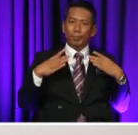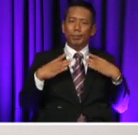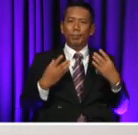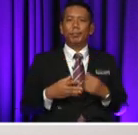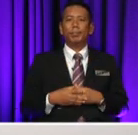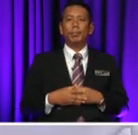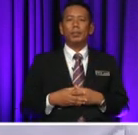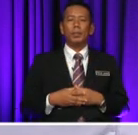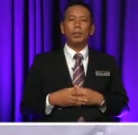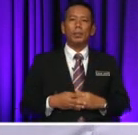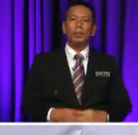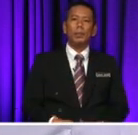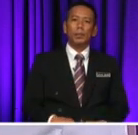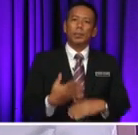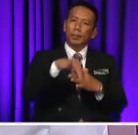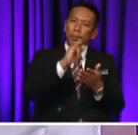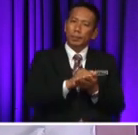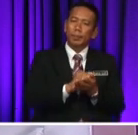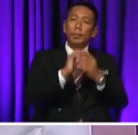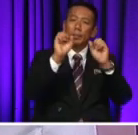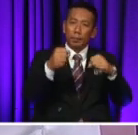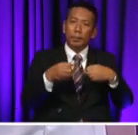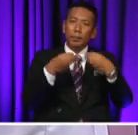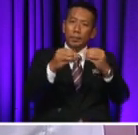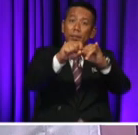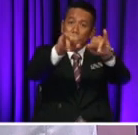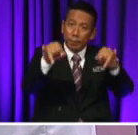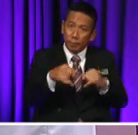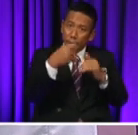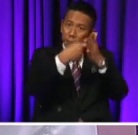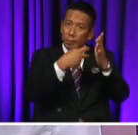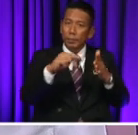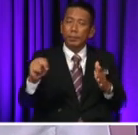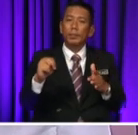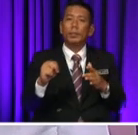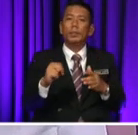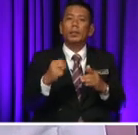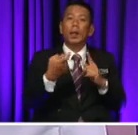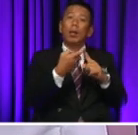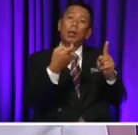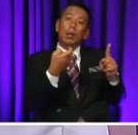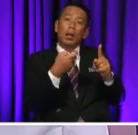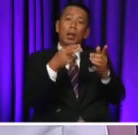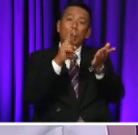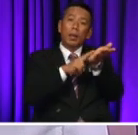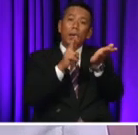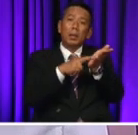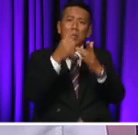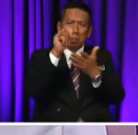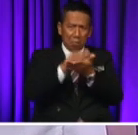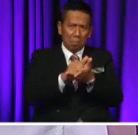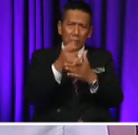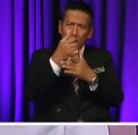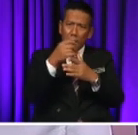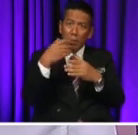cuti kemudian kita boleh berikan size penghargaan Kalau dari segi rawatan itu adalah antara penghargaan